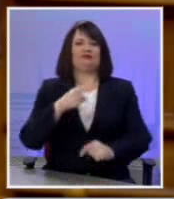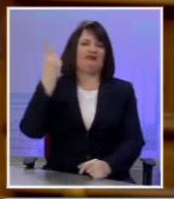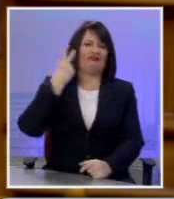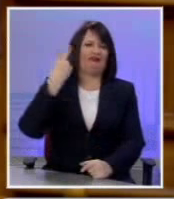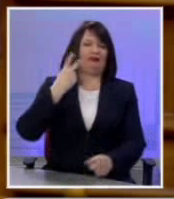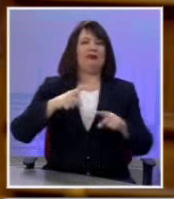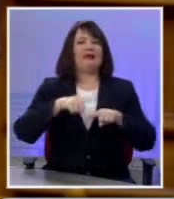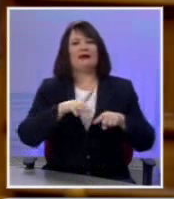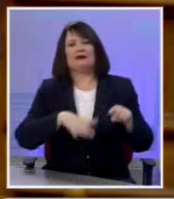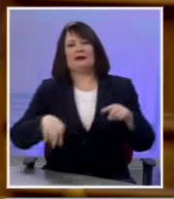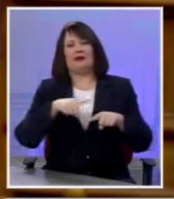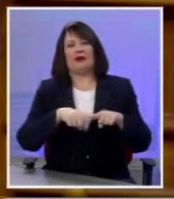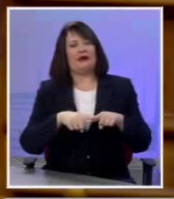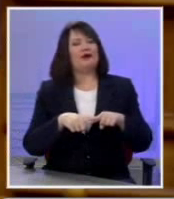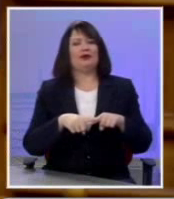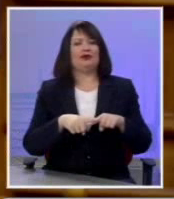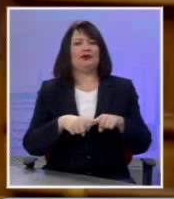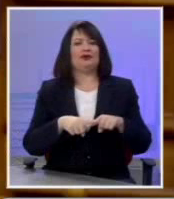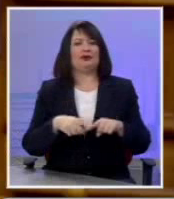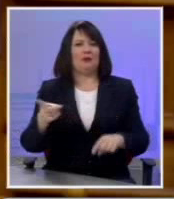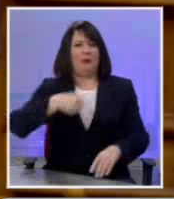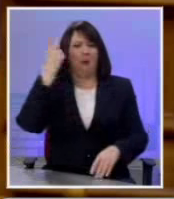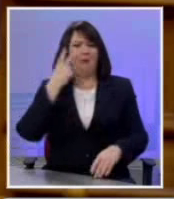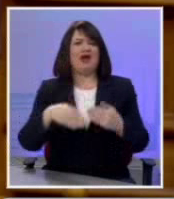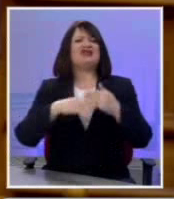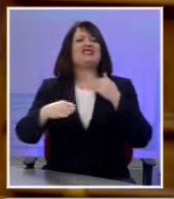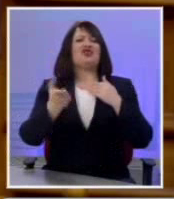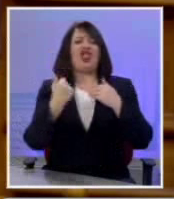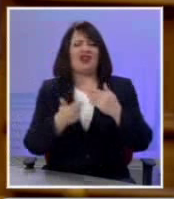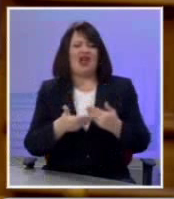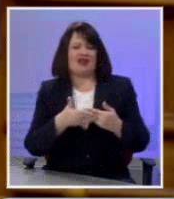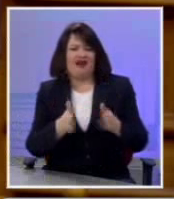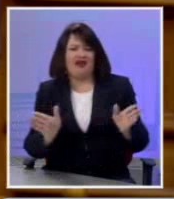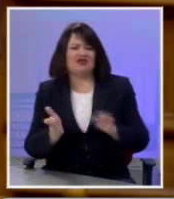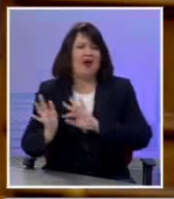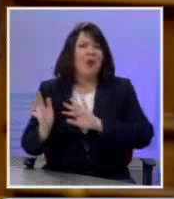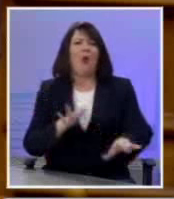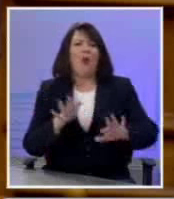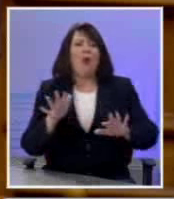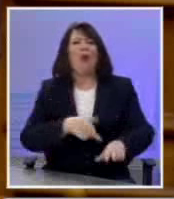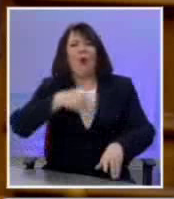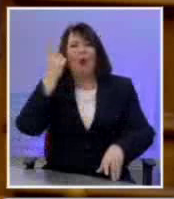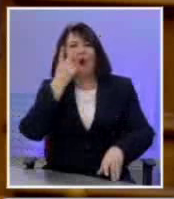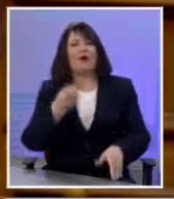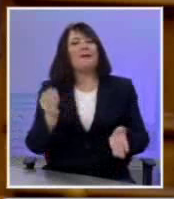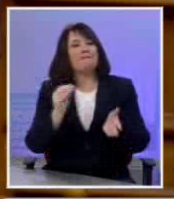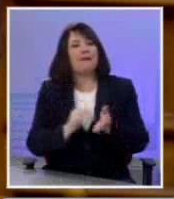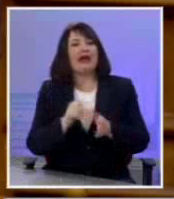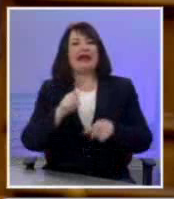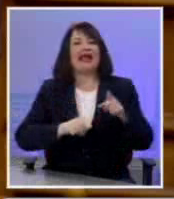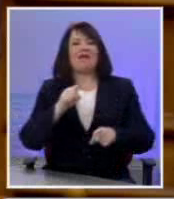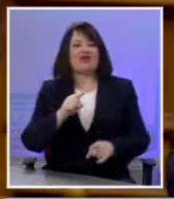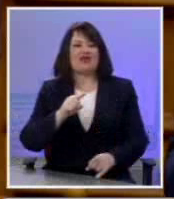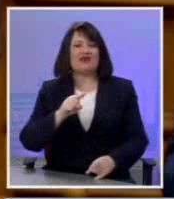χώρα ως ξέφραγο αμπέλι. Κάποιοι προσπάθησαν επίσης ξανά να μας ενοχοποιήσουν